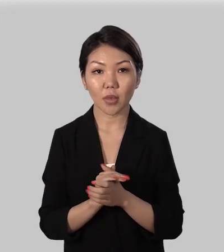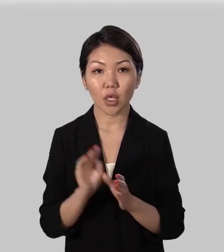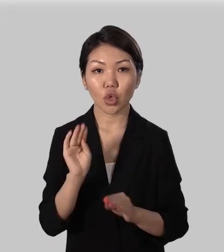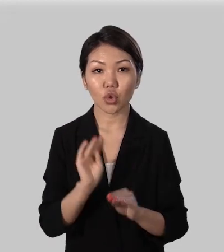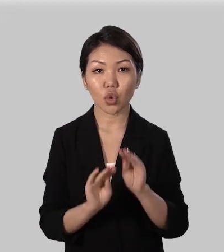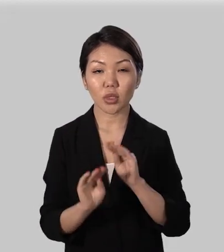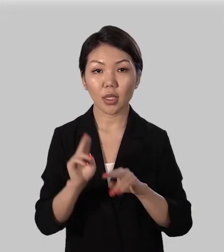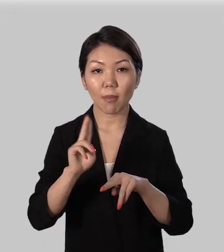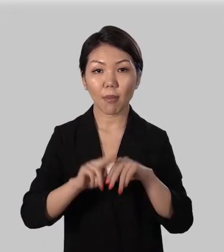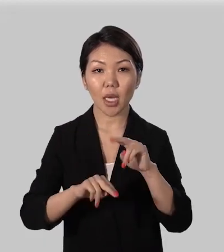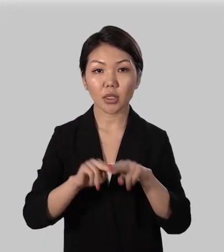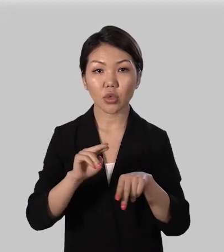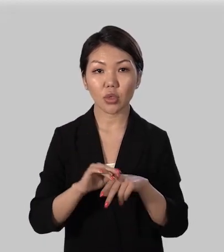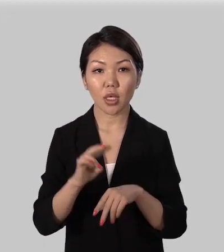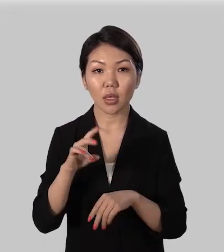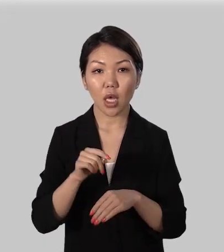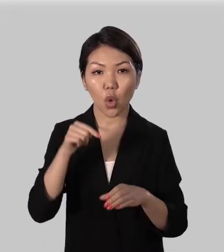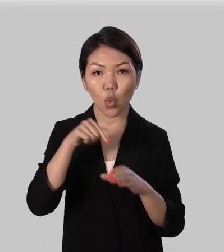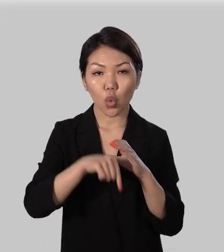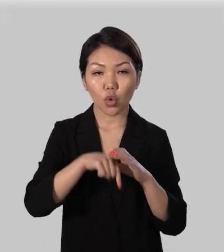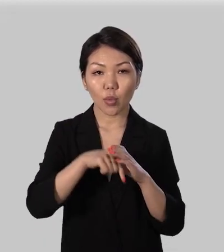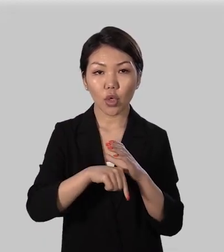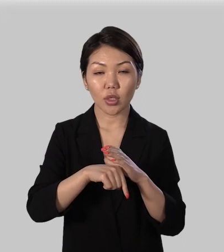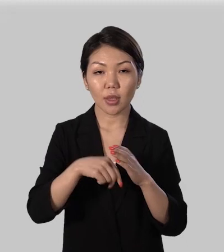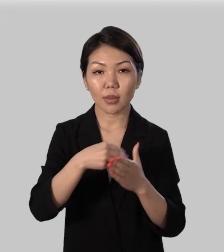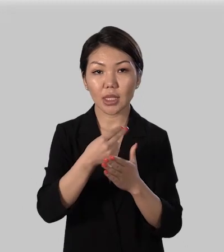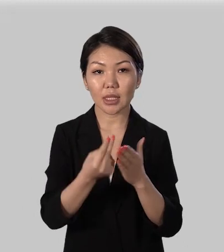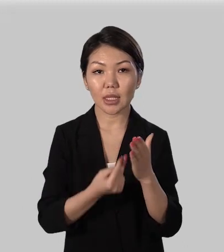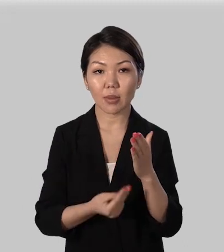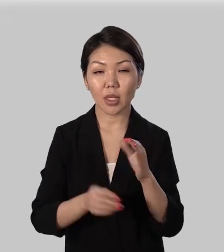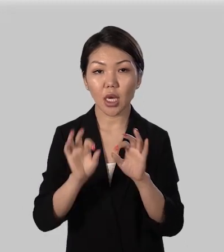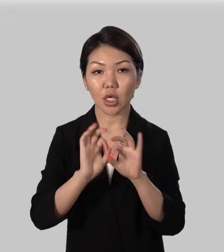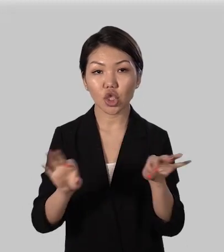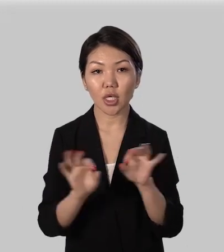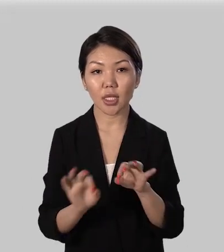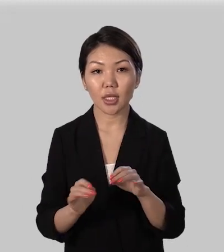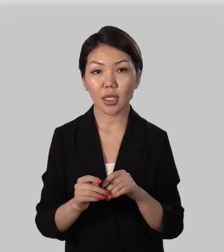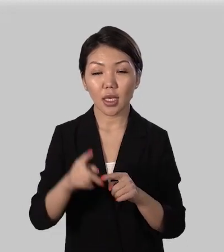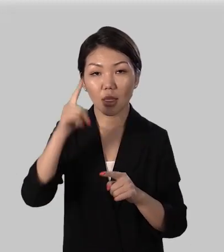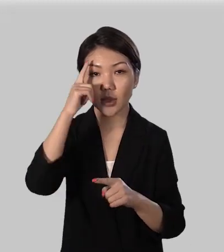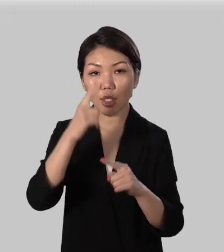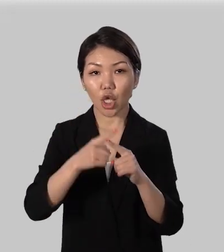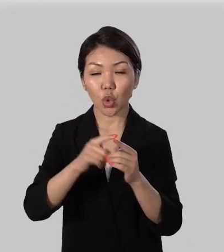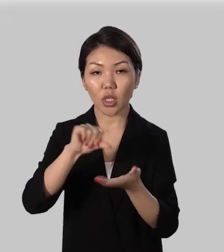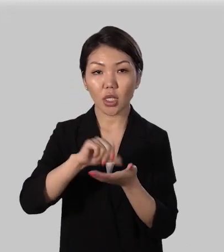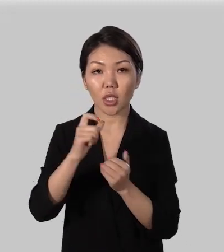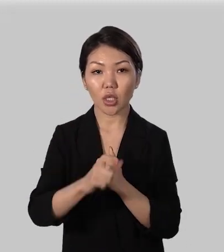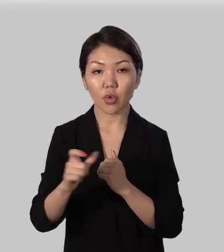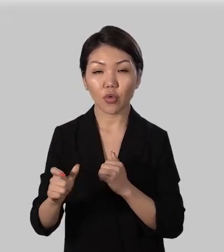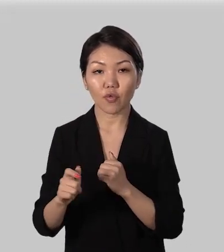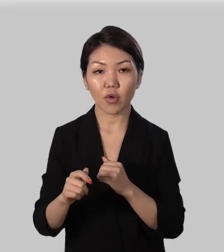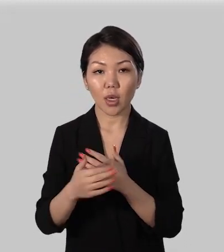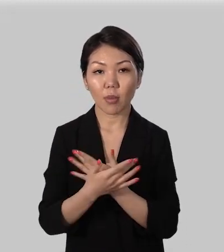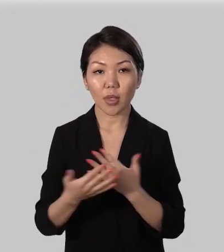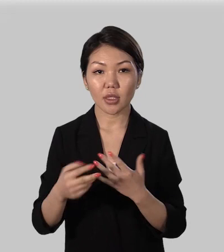созданный построены на углубленном изображение психологии героев а произведение литературы